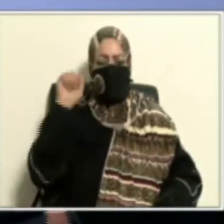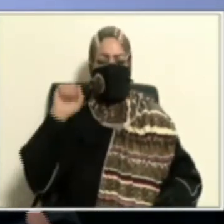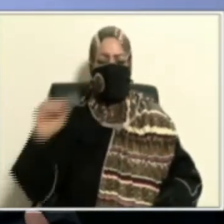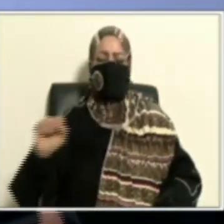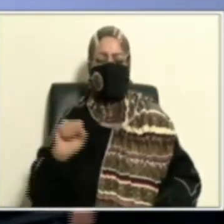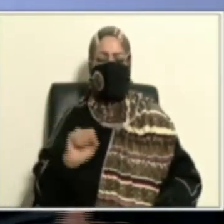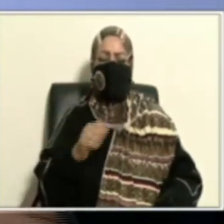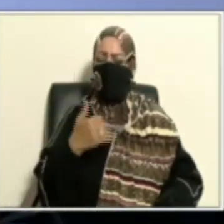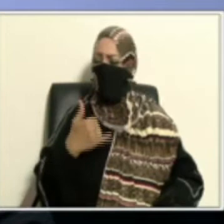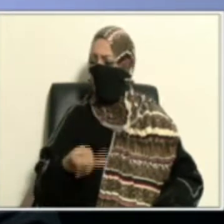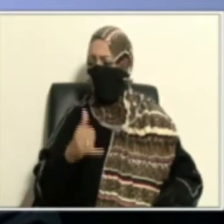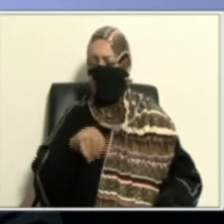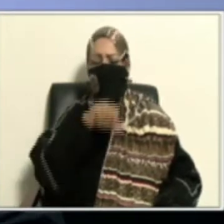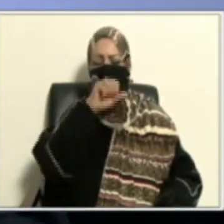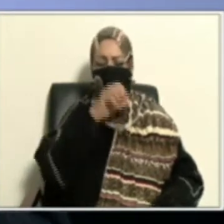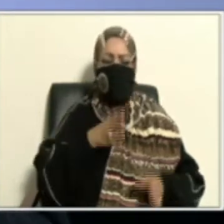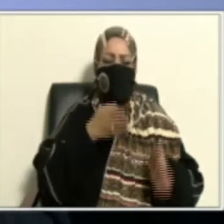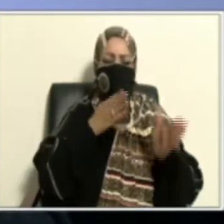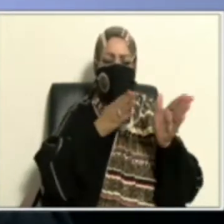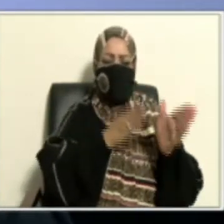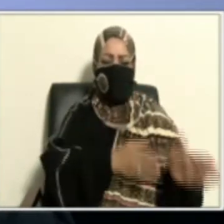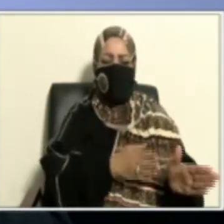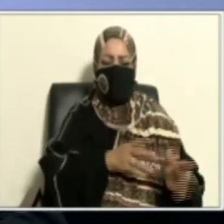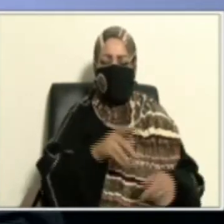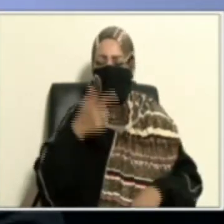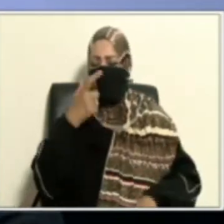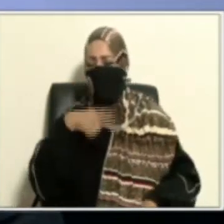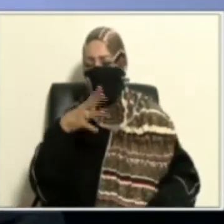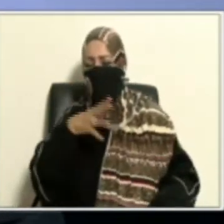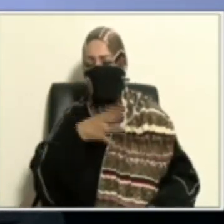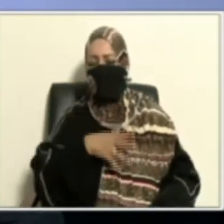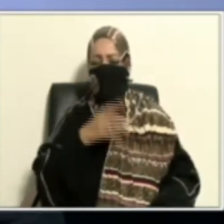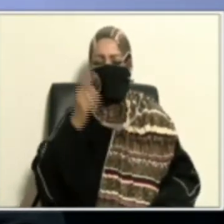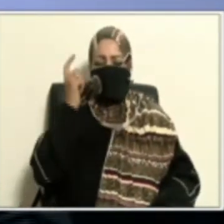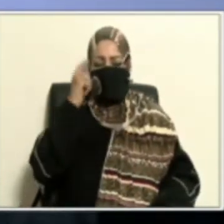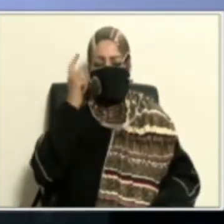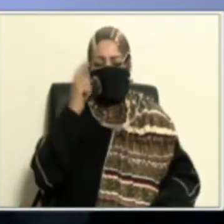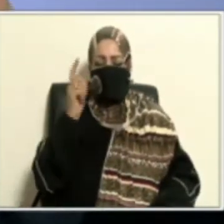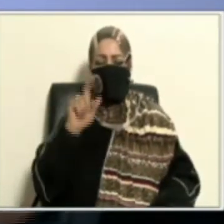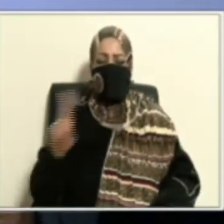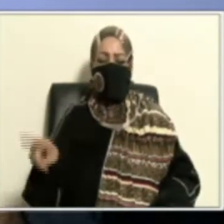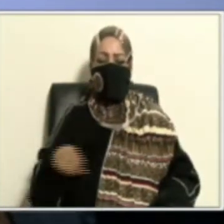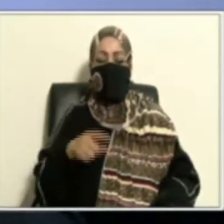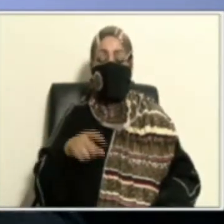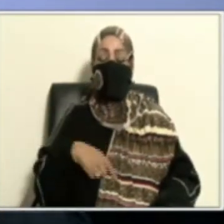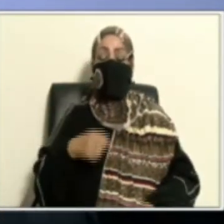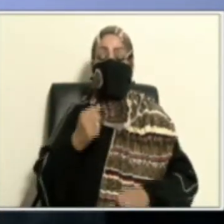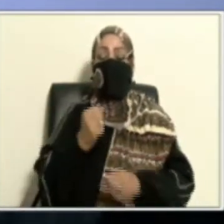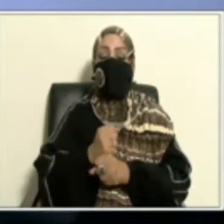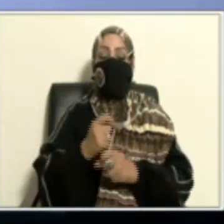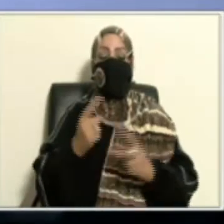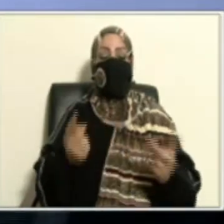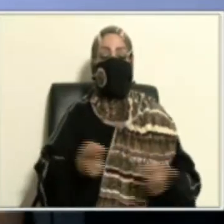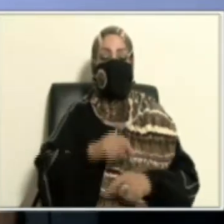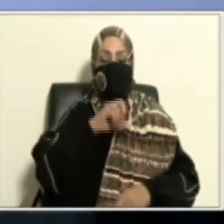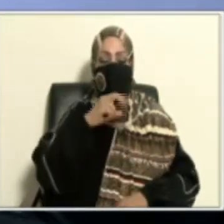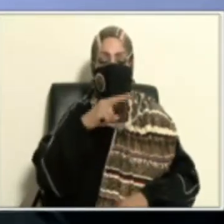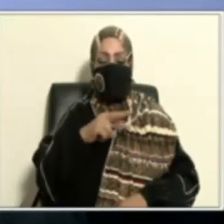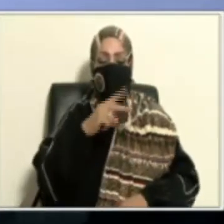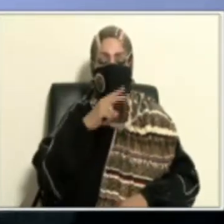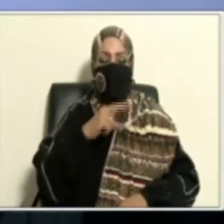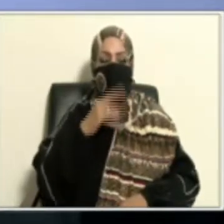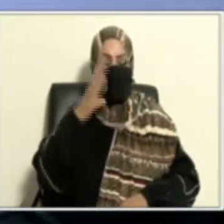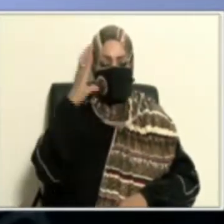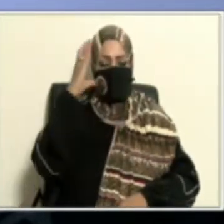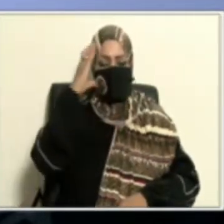القرآن للذكر فهل من مدكر، يعني حفظ القرآن سهل، تلقى اللي يقرأ في الكيمياء يحفظه، واللي الطبيب